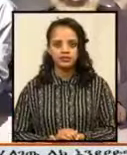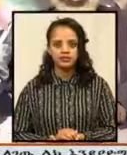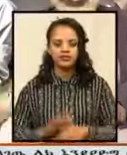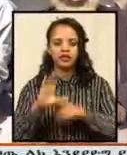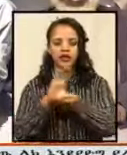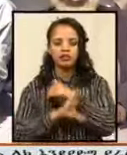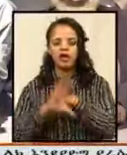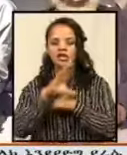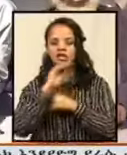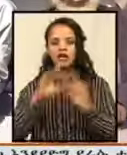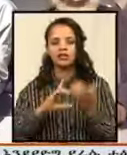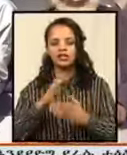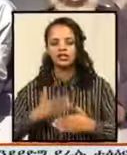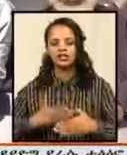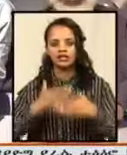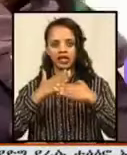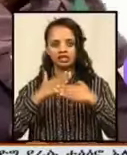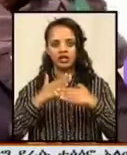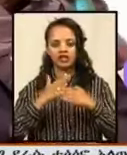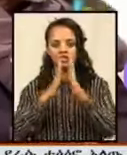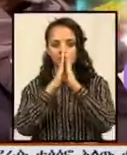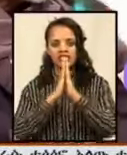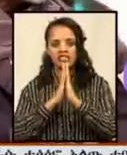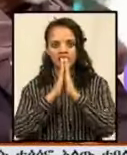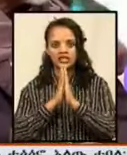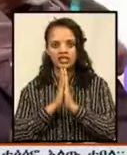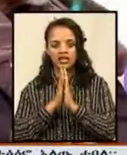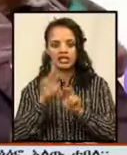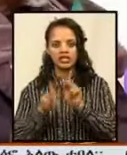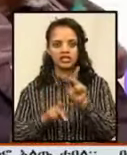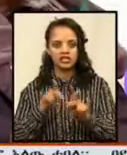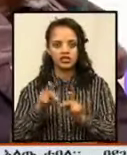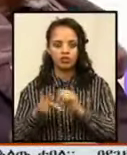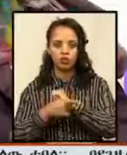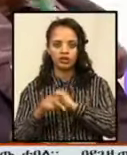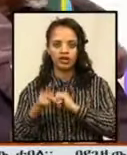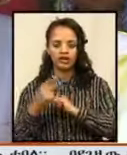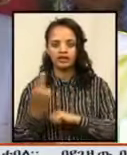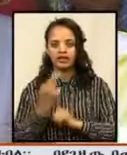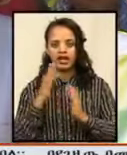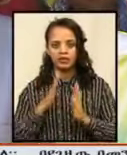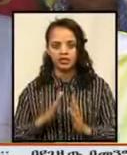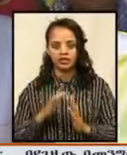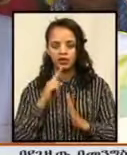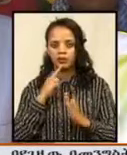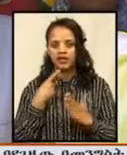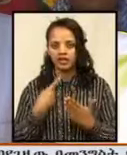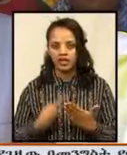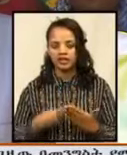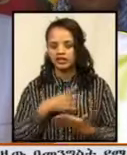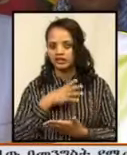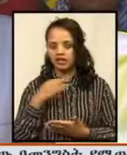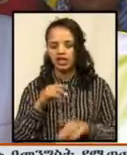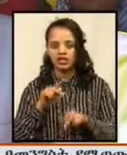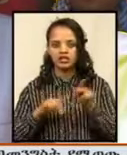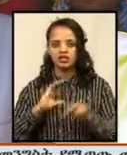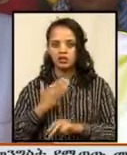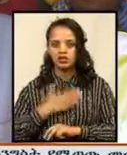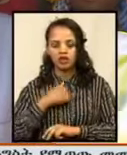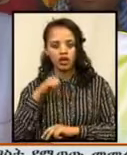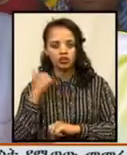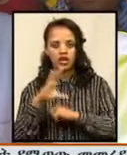በሀገርና በክልል ደረጃም የስልጤ ህዝብ ፖለቲካዊ ተጠቃሚነት የሚያረጋግጡና ህዝባችን